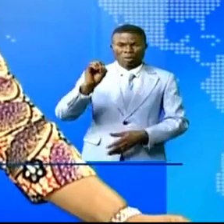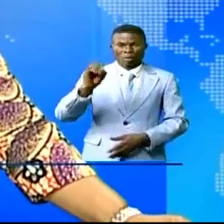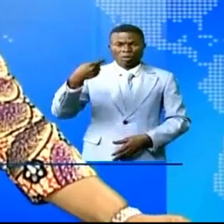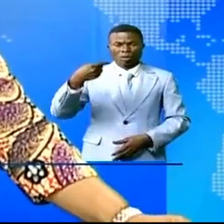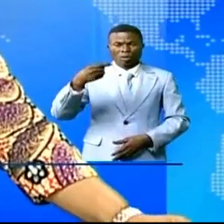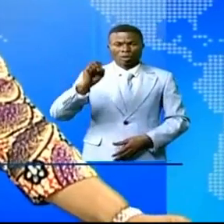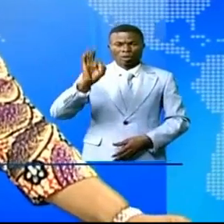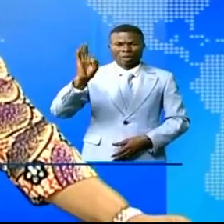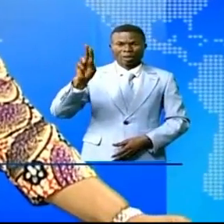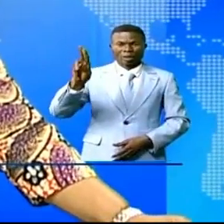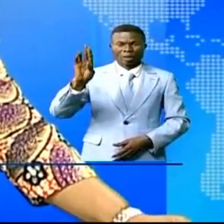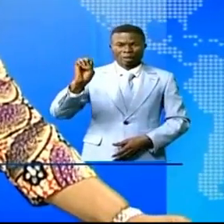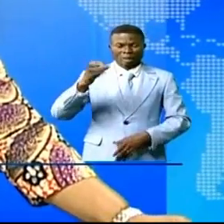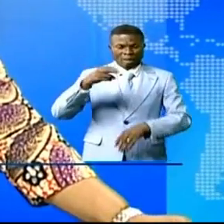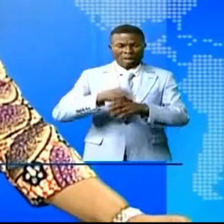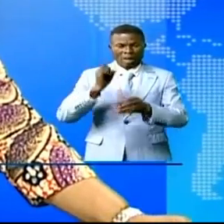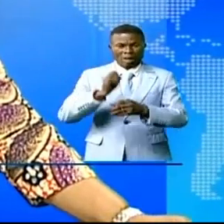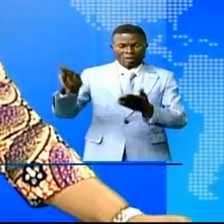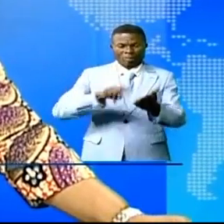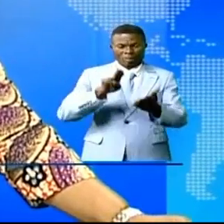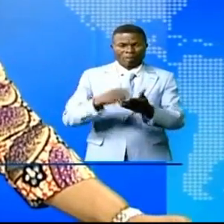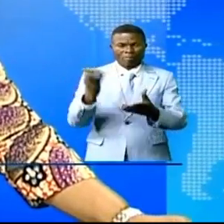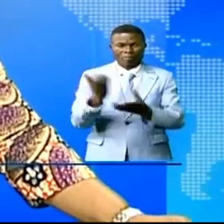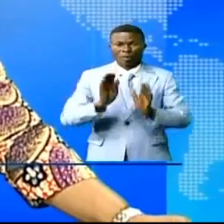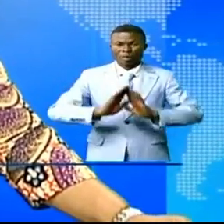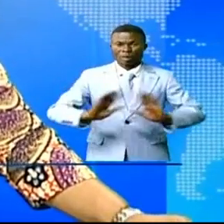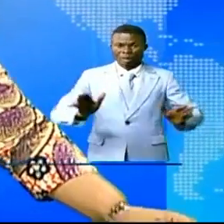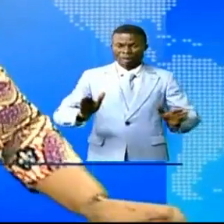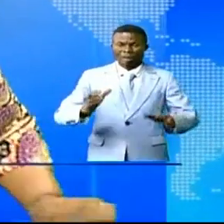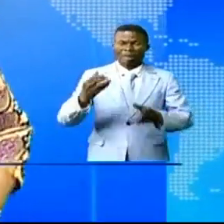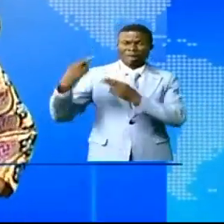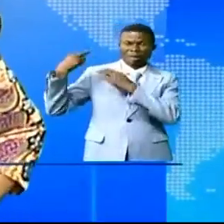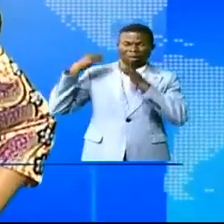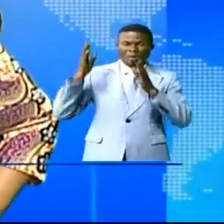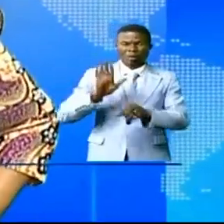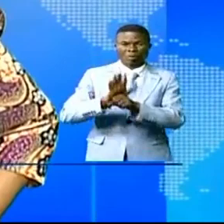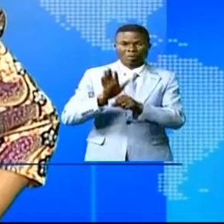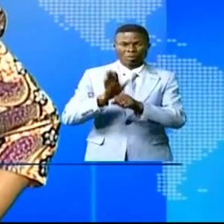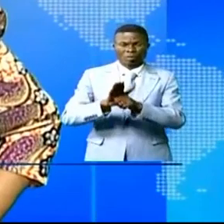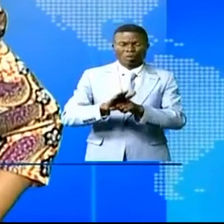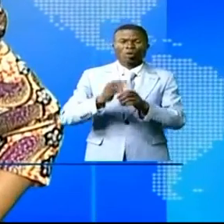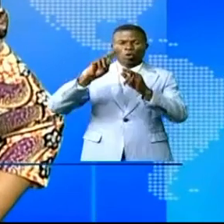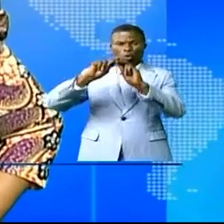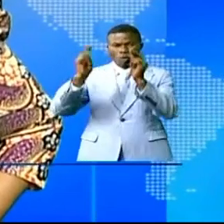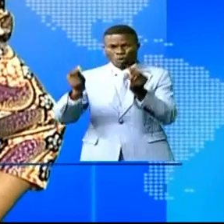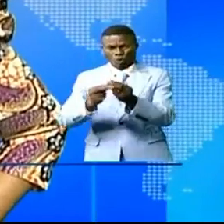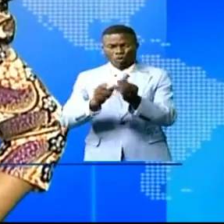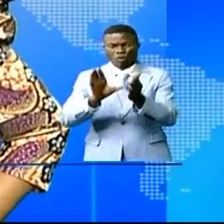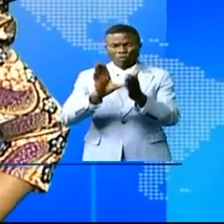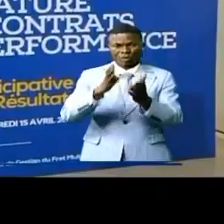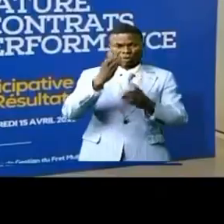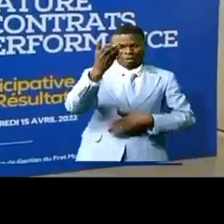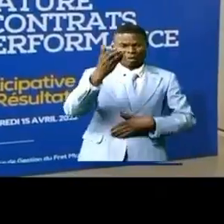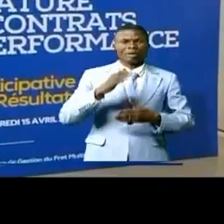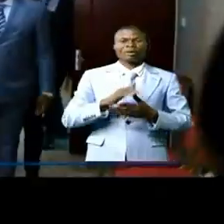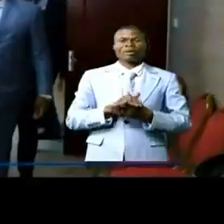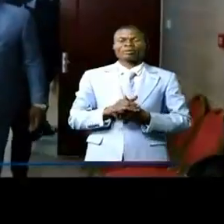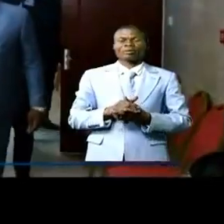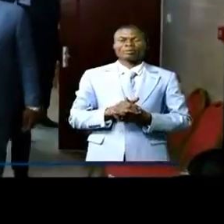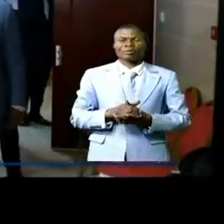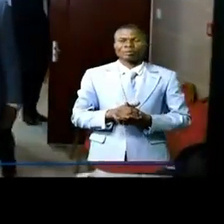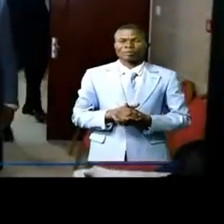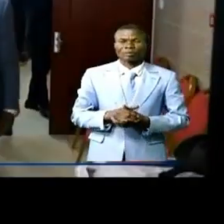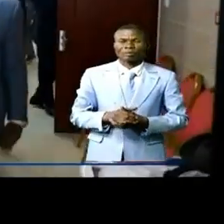vendredi l'heure était à la signature des contrats de performance des responsables des différentes antennes et dit xala et patrick h à la cité directeurs